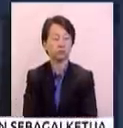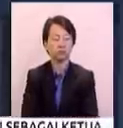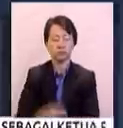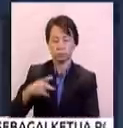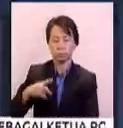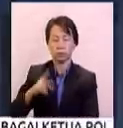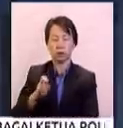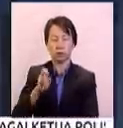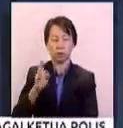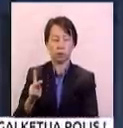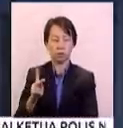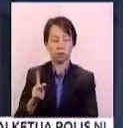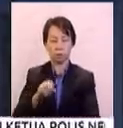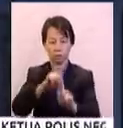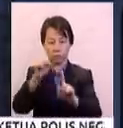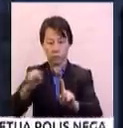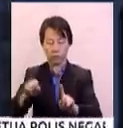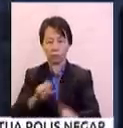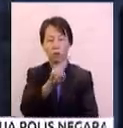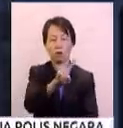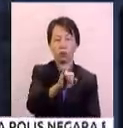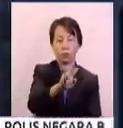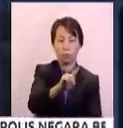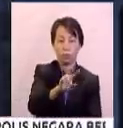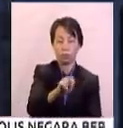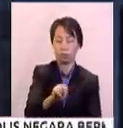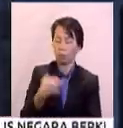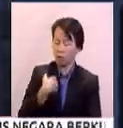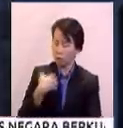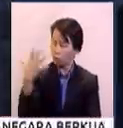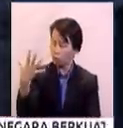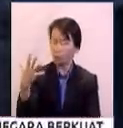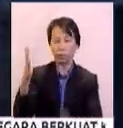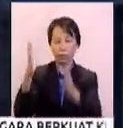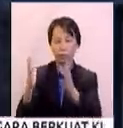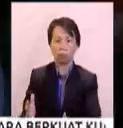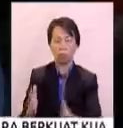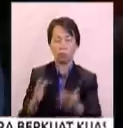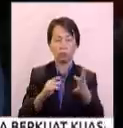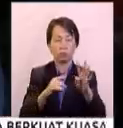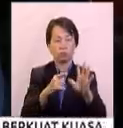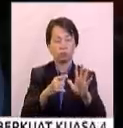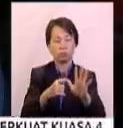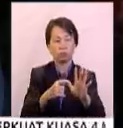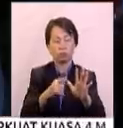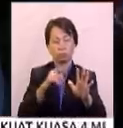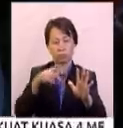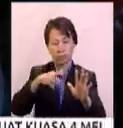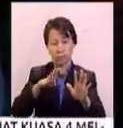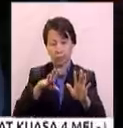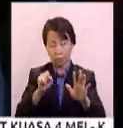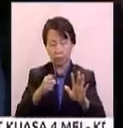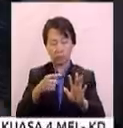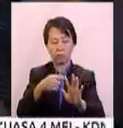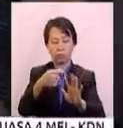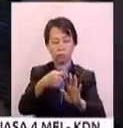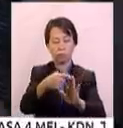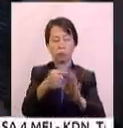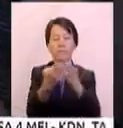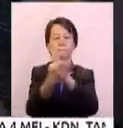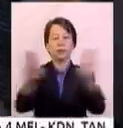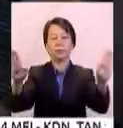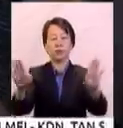PRK Parlimen Sandakan menyaksikan Vivian menghadapi pertandingan lima penjuru membabitkan calon Parti Bersatu Sabah dan tiga calon